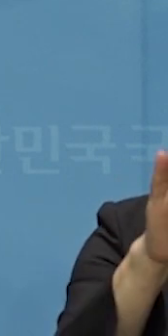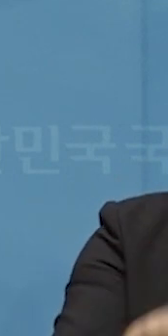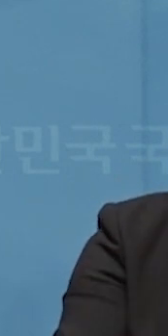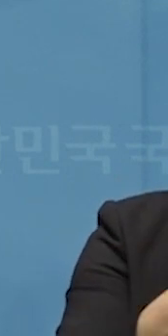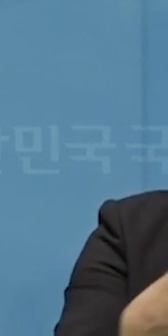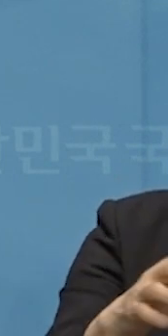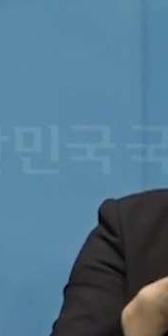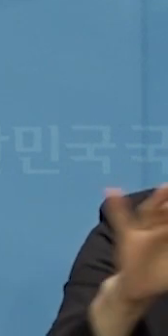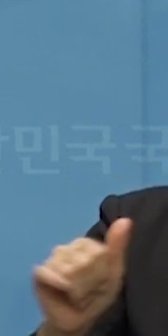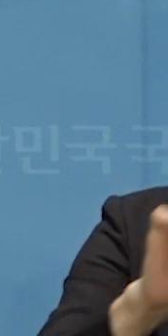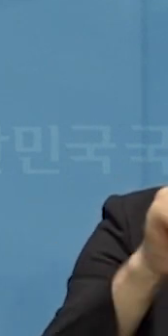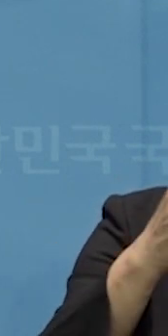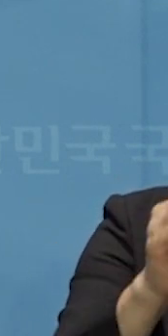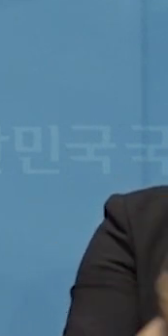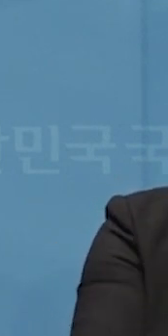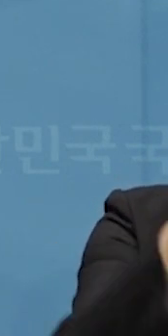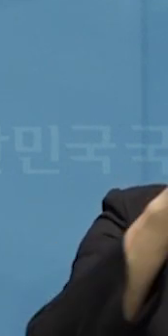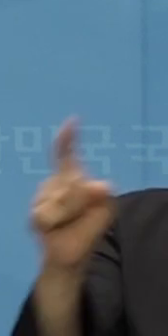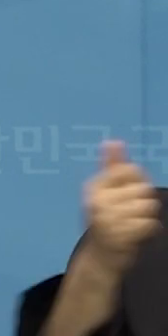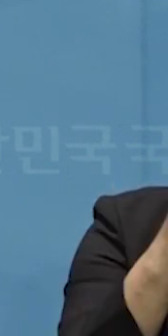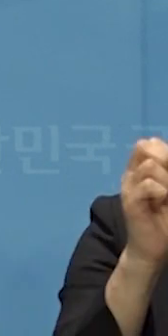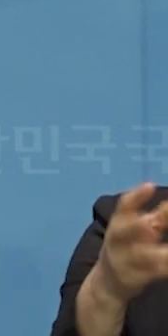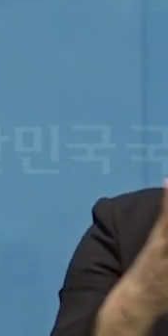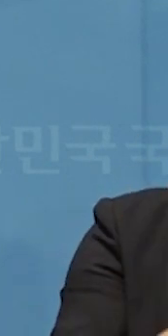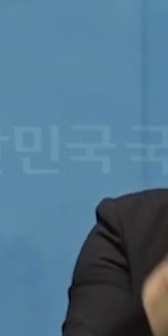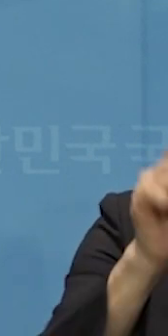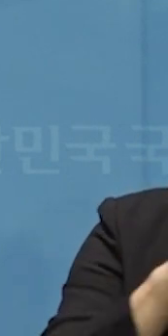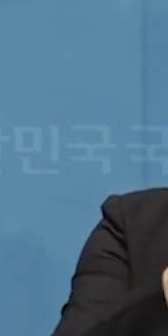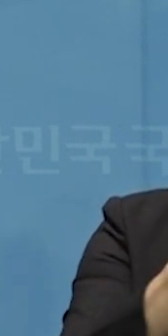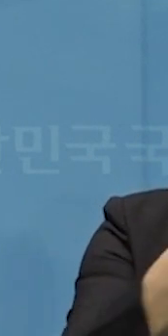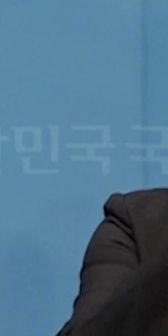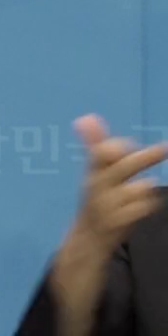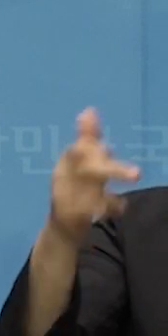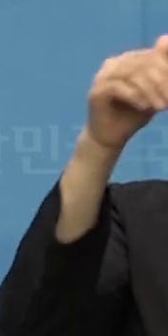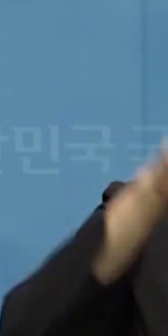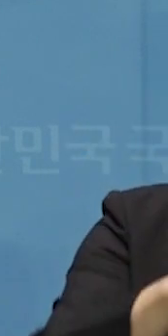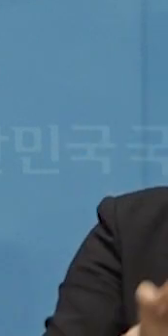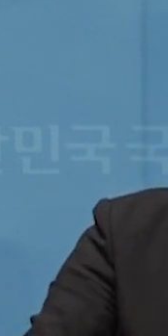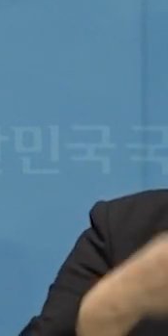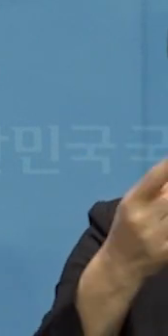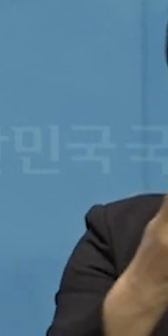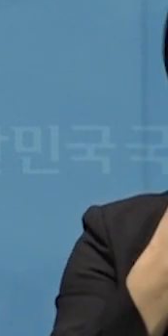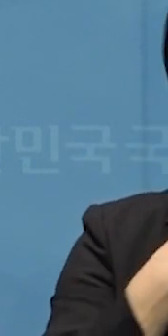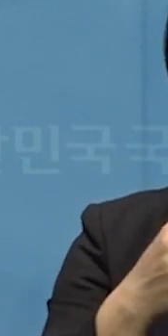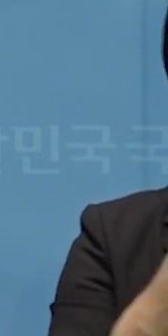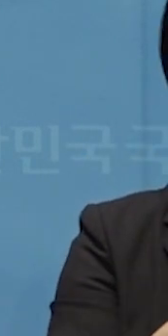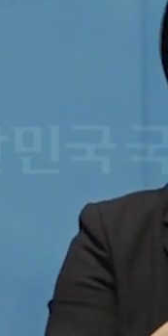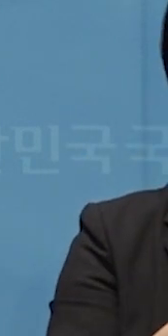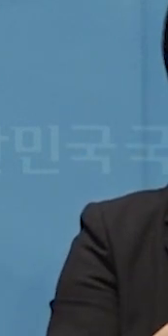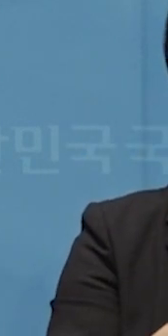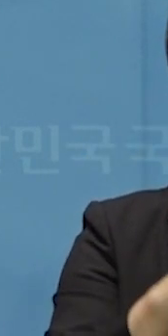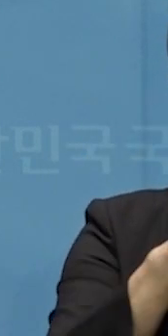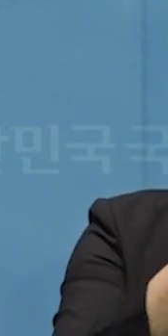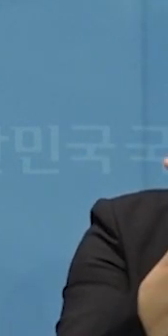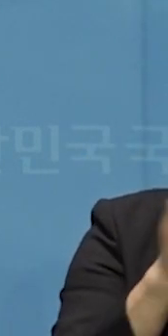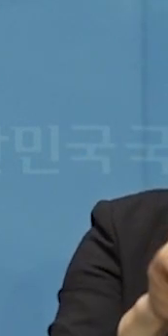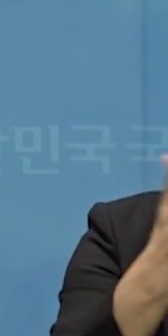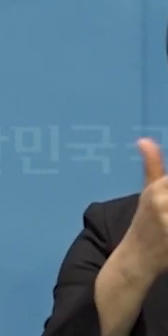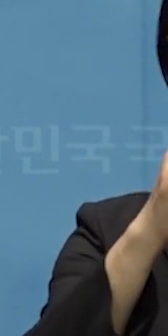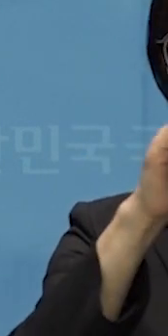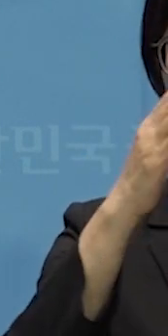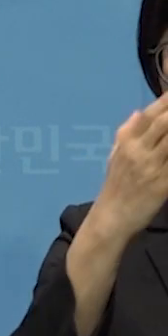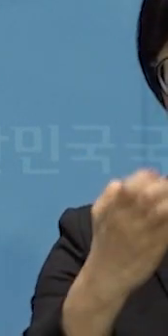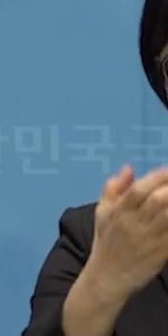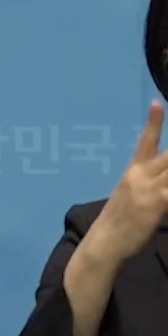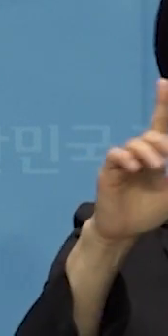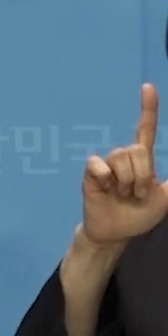국 화성시의 여당 시장 후보가 되어 큰 선거를 치렀습니다 46.6%